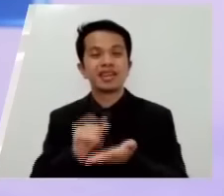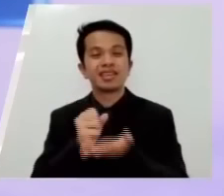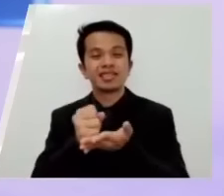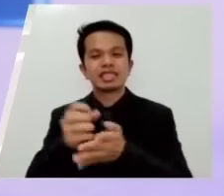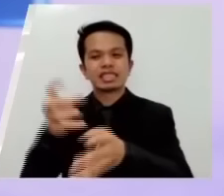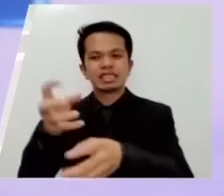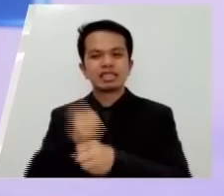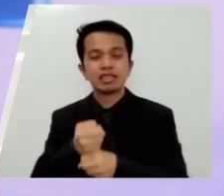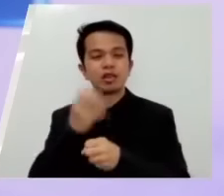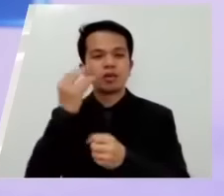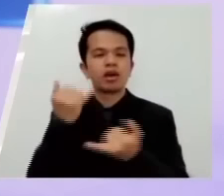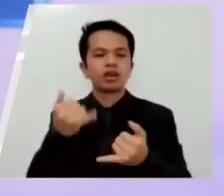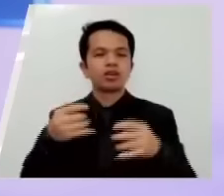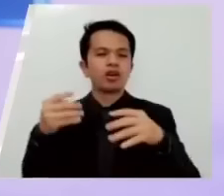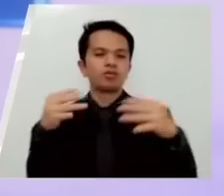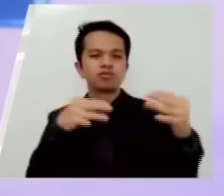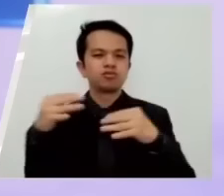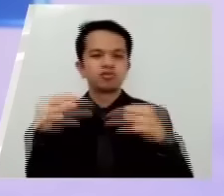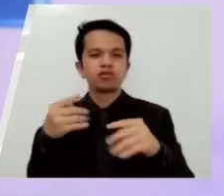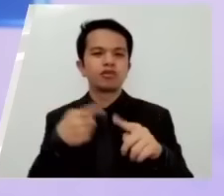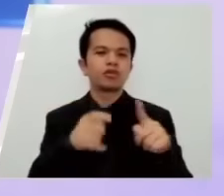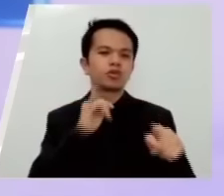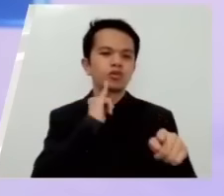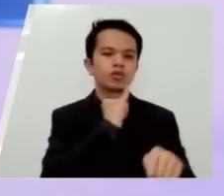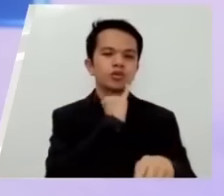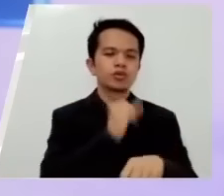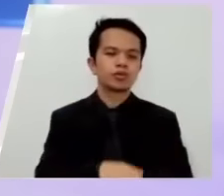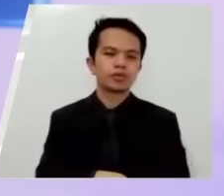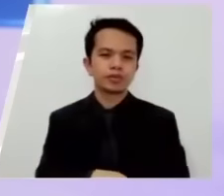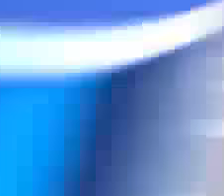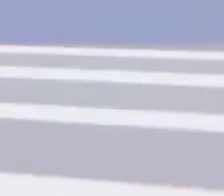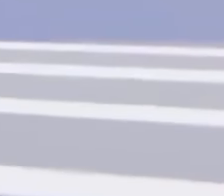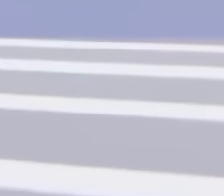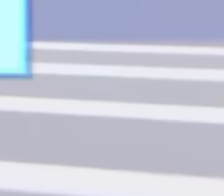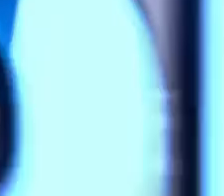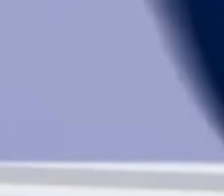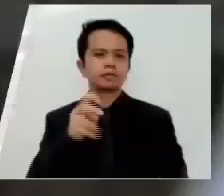tumitinding tensyon sa pagitan nila at ng Israel. Saksi,